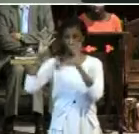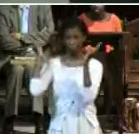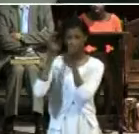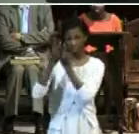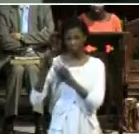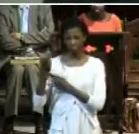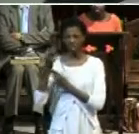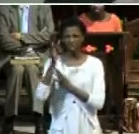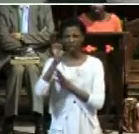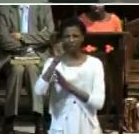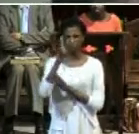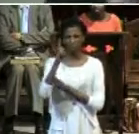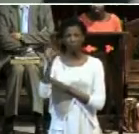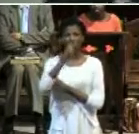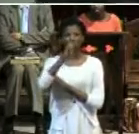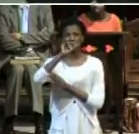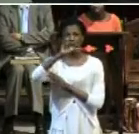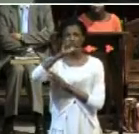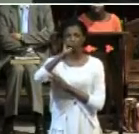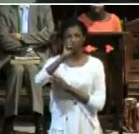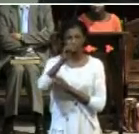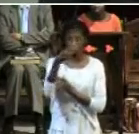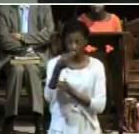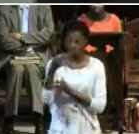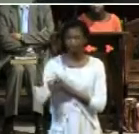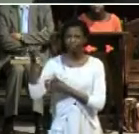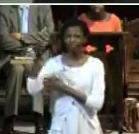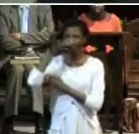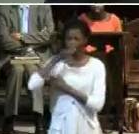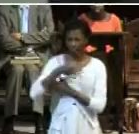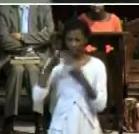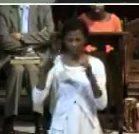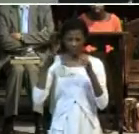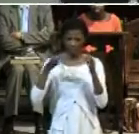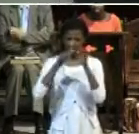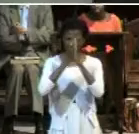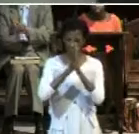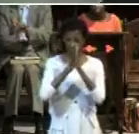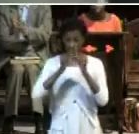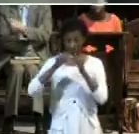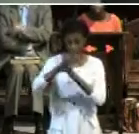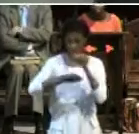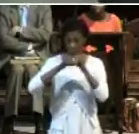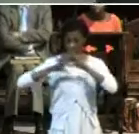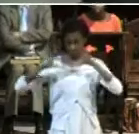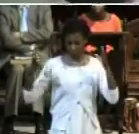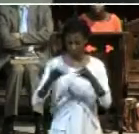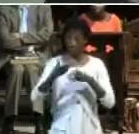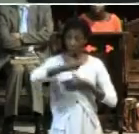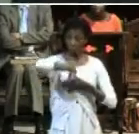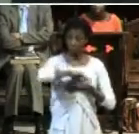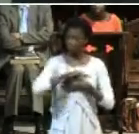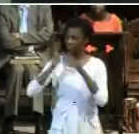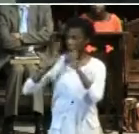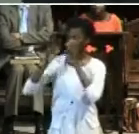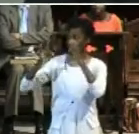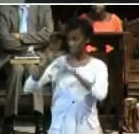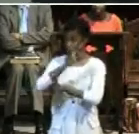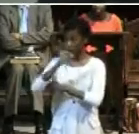encourager et nous parler de l'Église au niveau mondial, et nous lui avons parlé de la